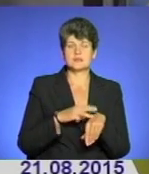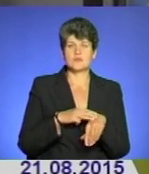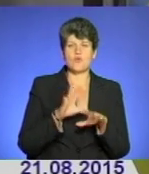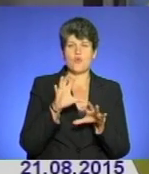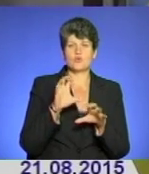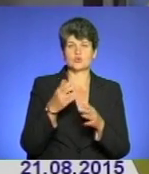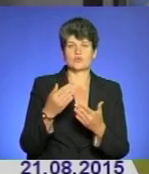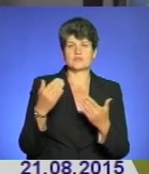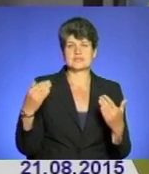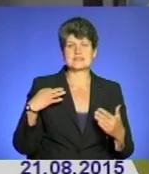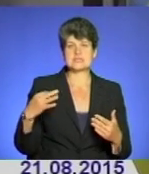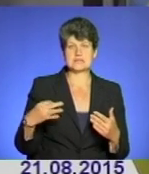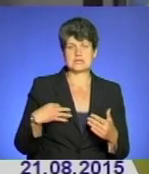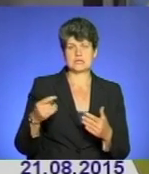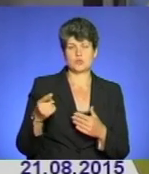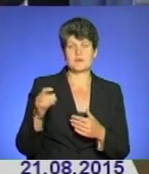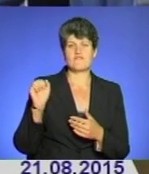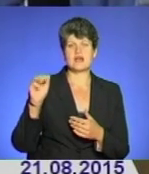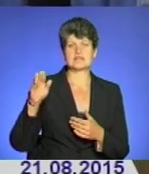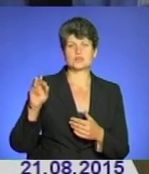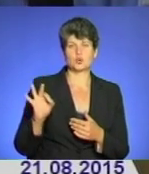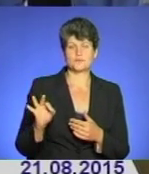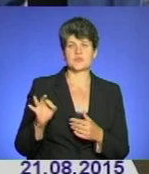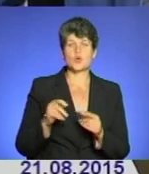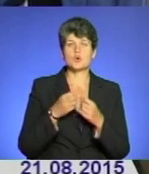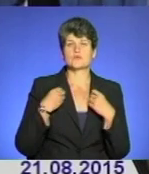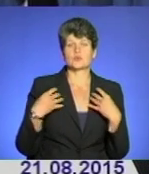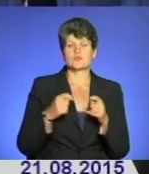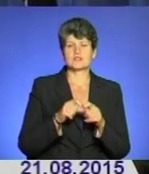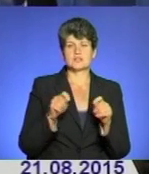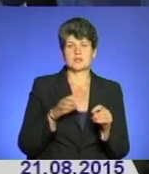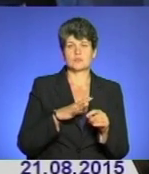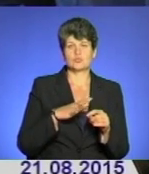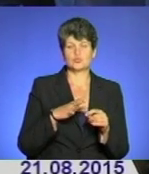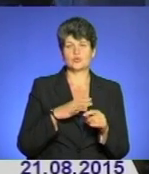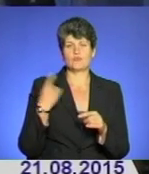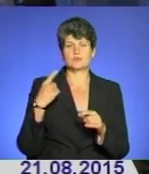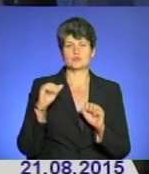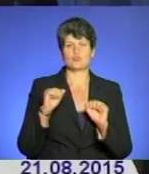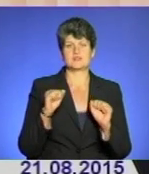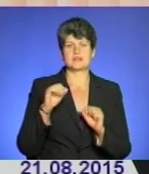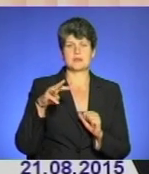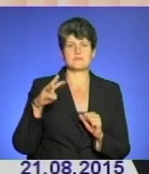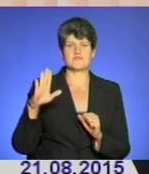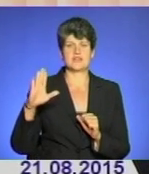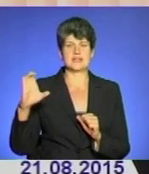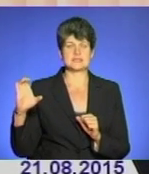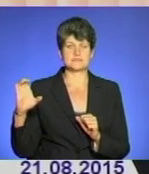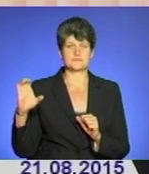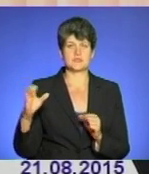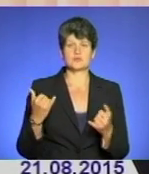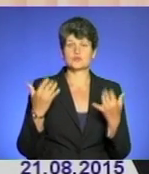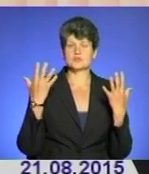фотовиставку «Сини Тернопільщини в АТО», урочисте відкриття якої відбулося у фоє обласного управління МВС. На сьогоднішній день